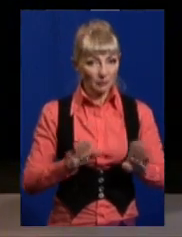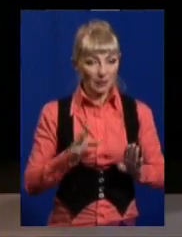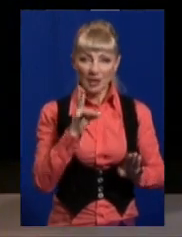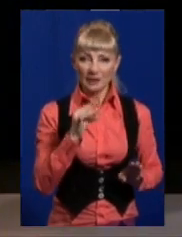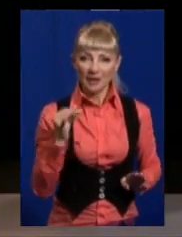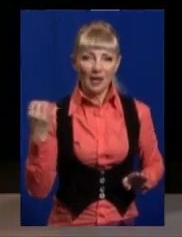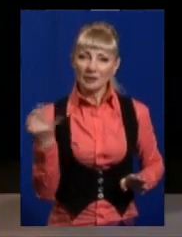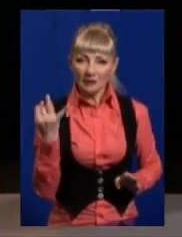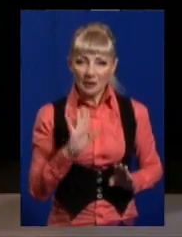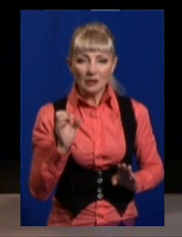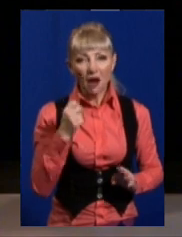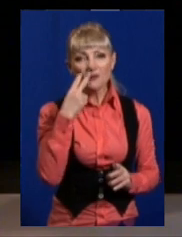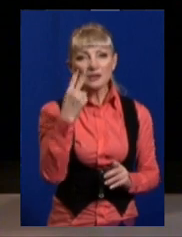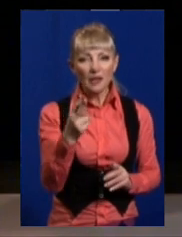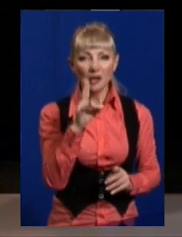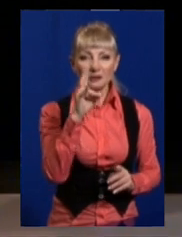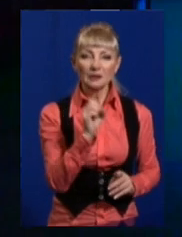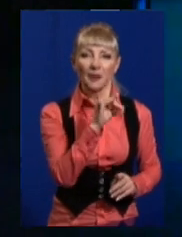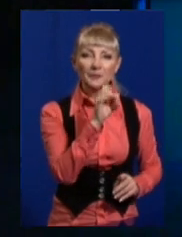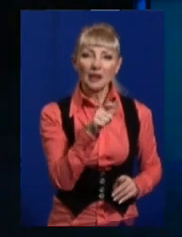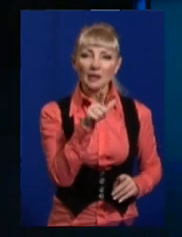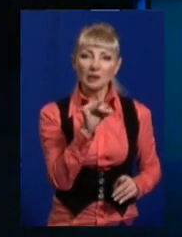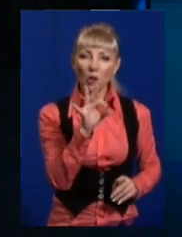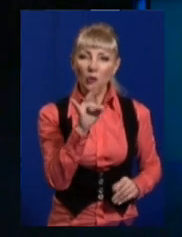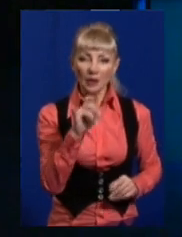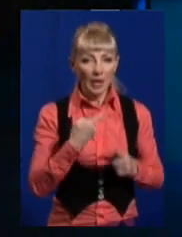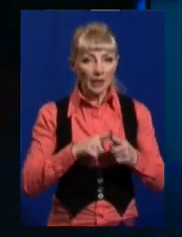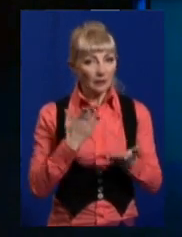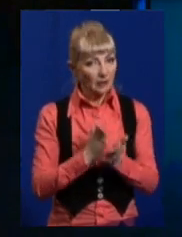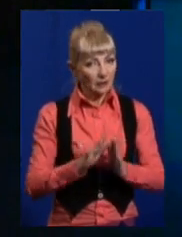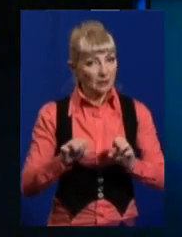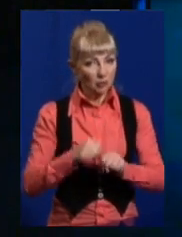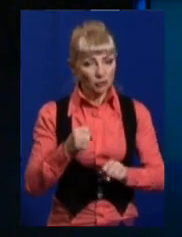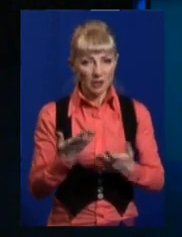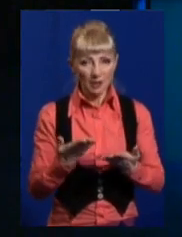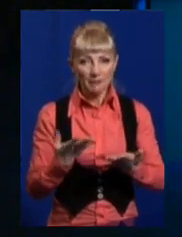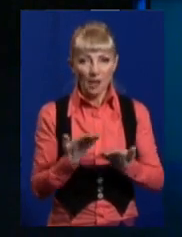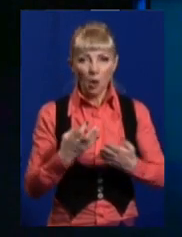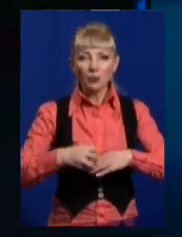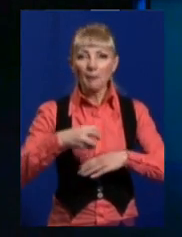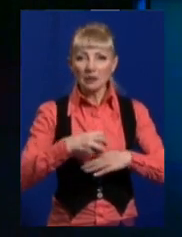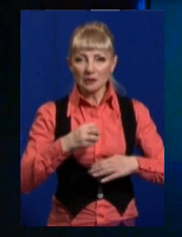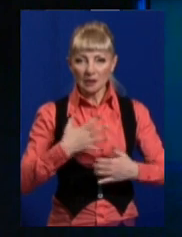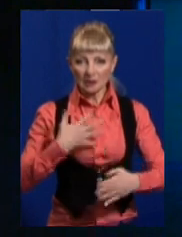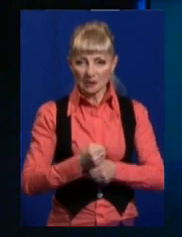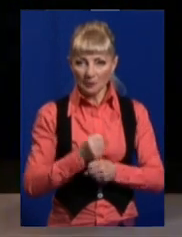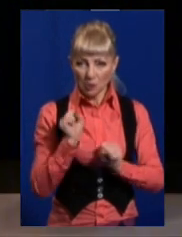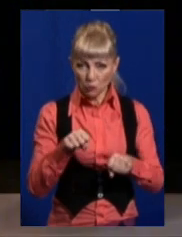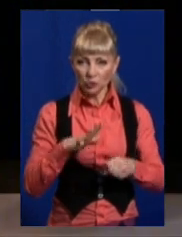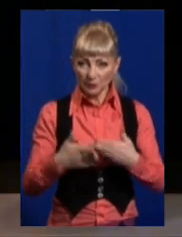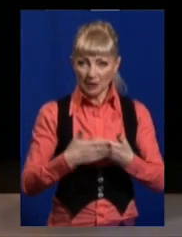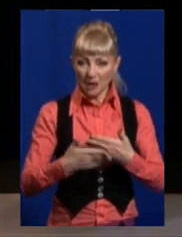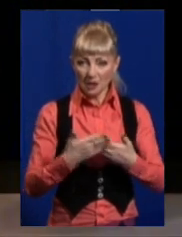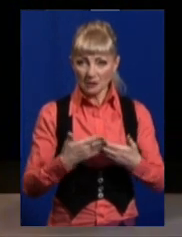а погляди на регіональні, це не є порушенням партійної дисципліни, не може бути якось покарано?